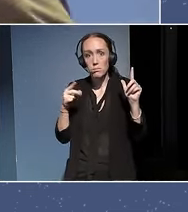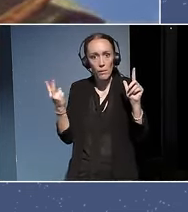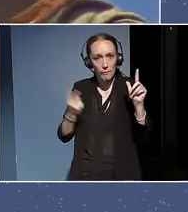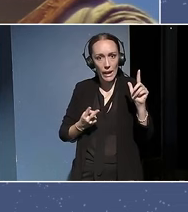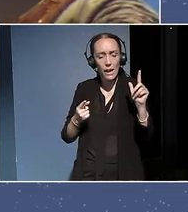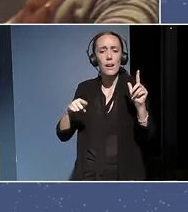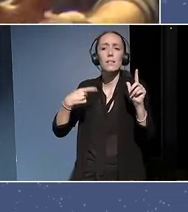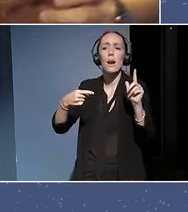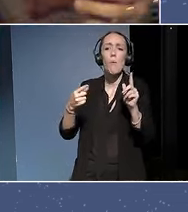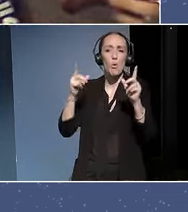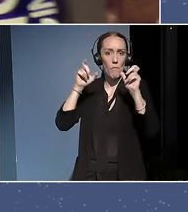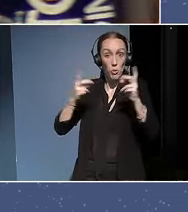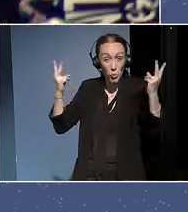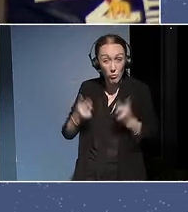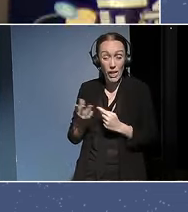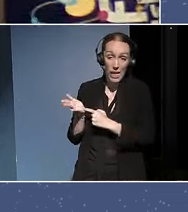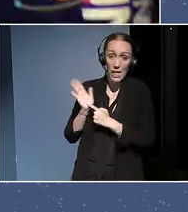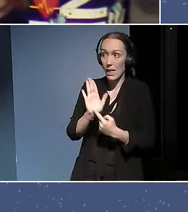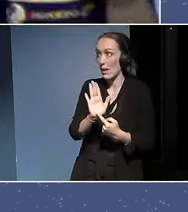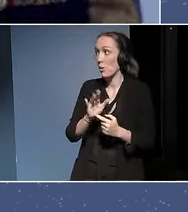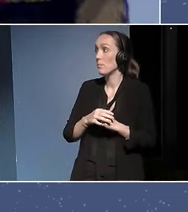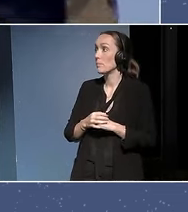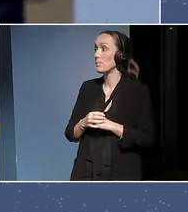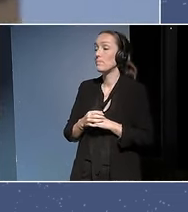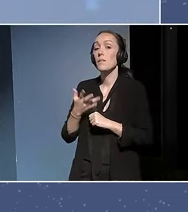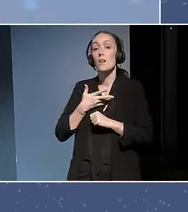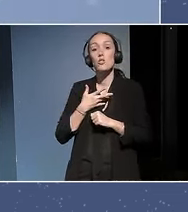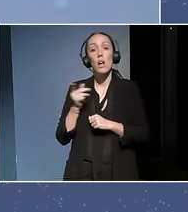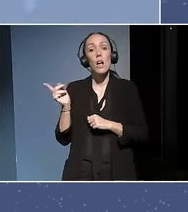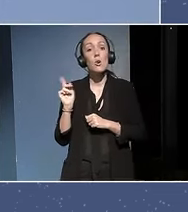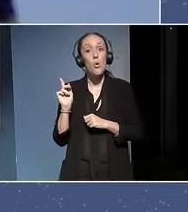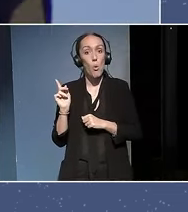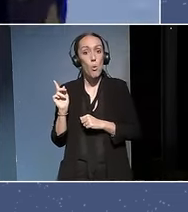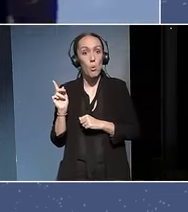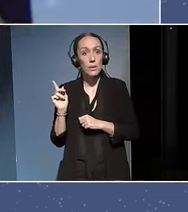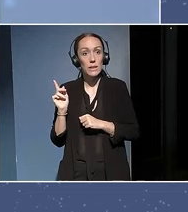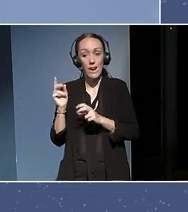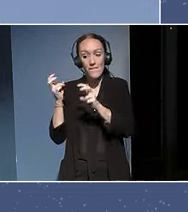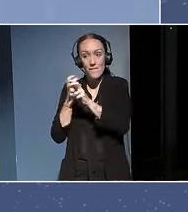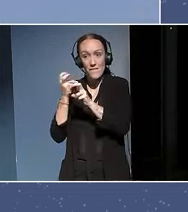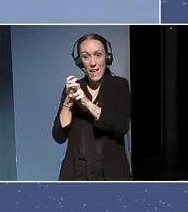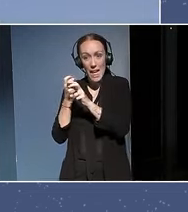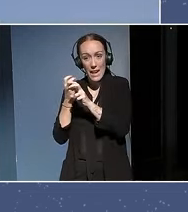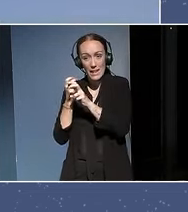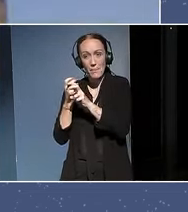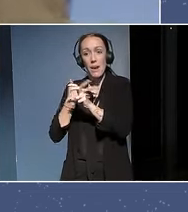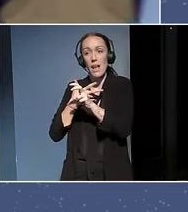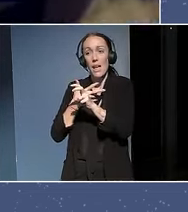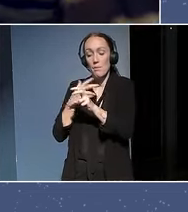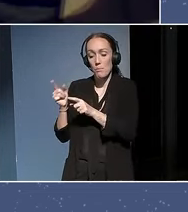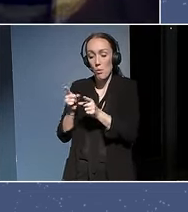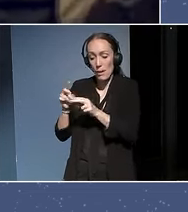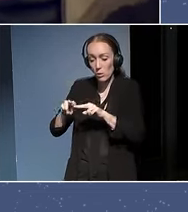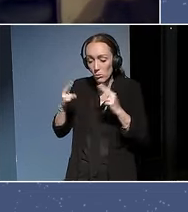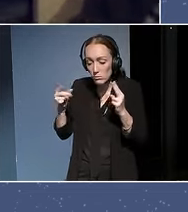prime vertebre che stanno alla base della coda ancora nello strato Sabbioso con una laminazione con una